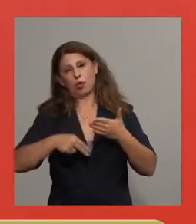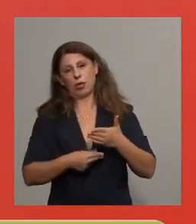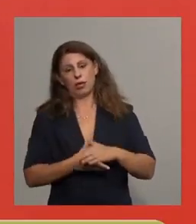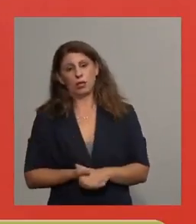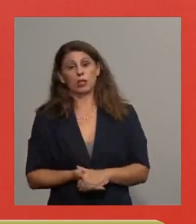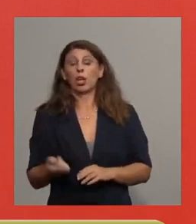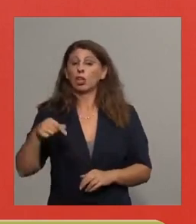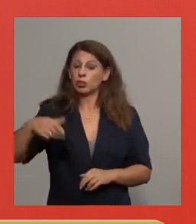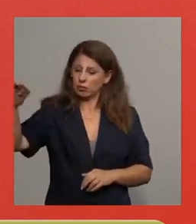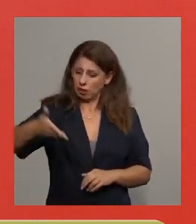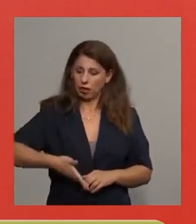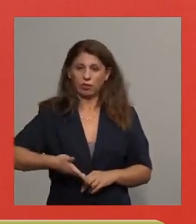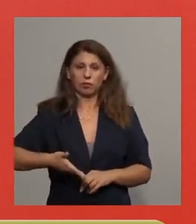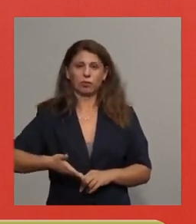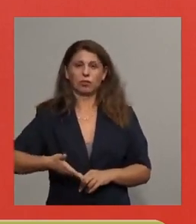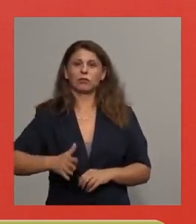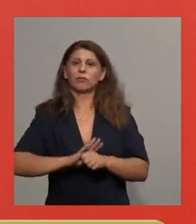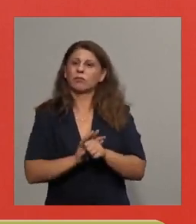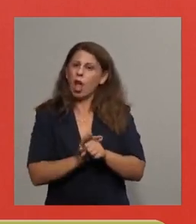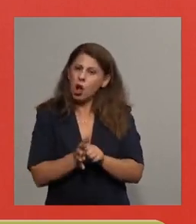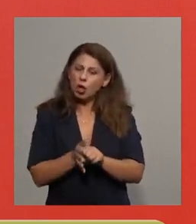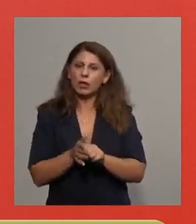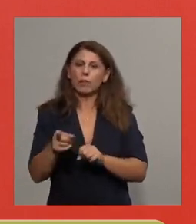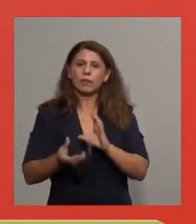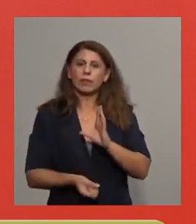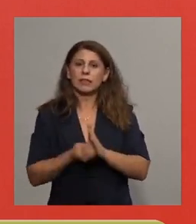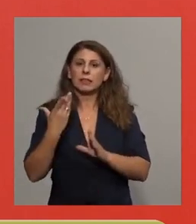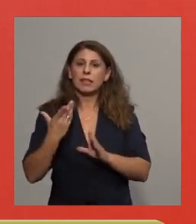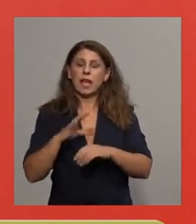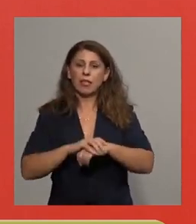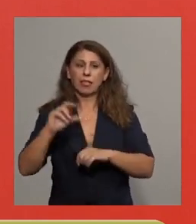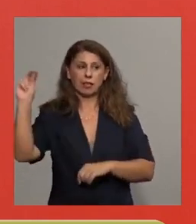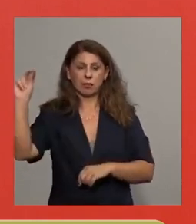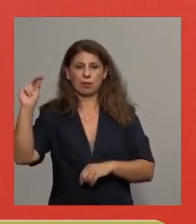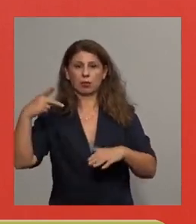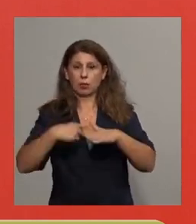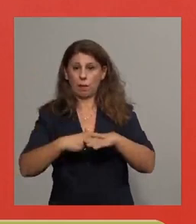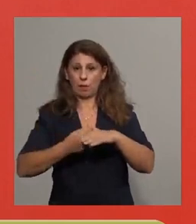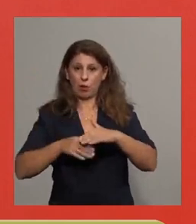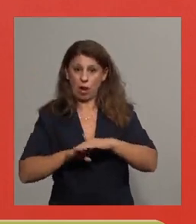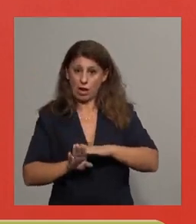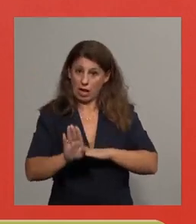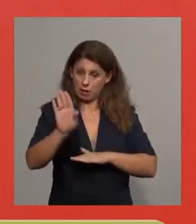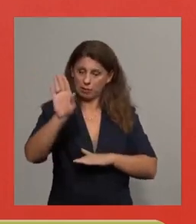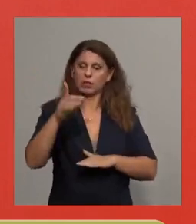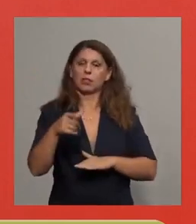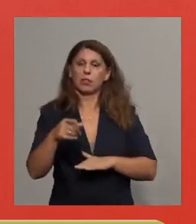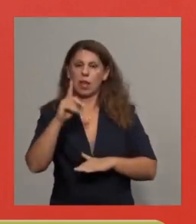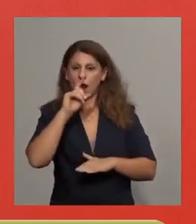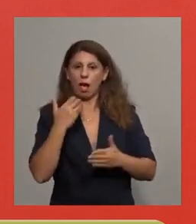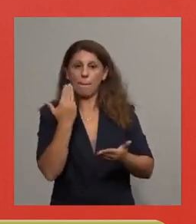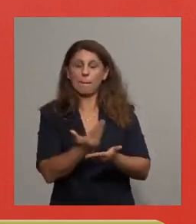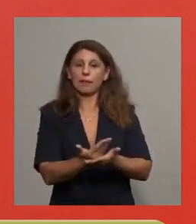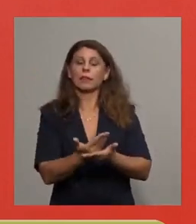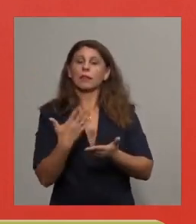και τώρα έρχονται να ολοκληρωθούν με τις νέες δεσμεύσεις του Ταμείου Ανάκαμψης και με τις